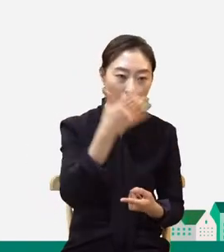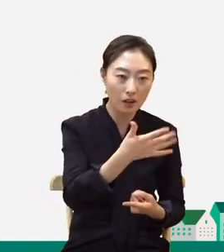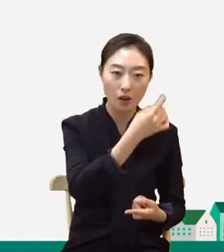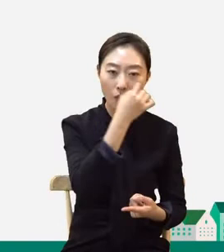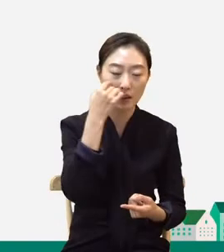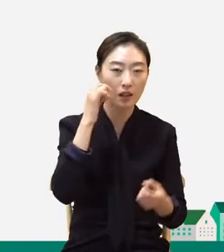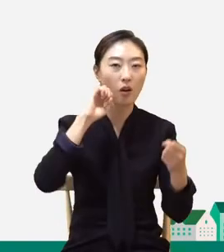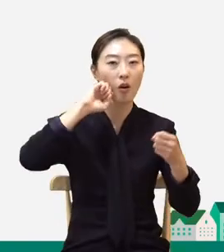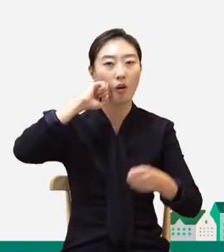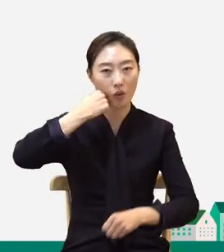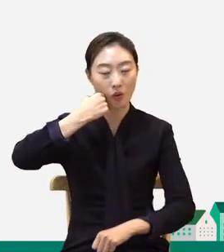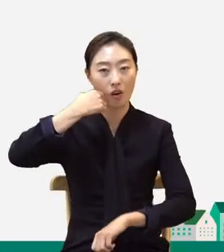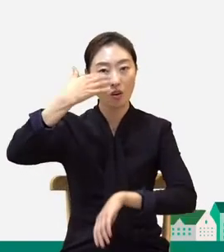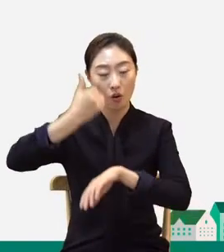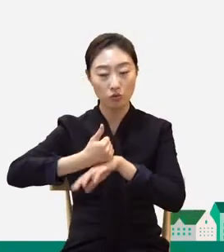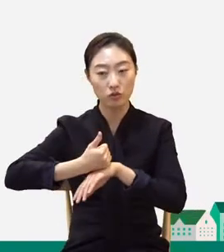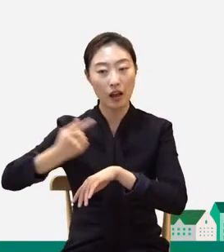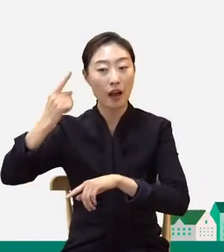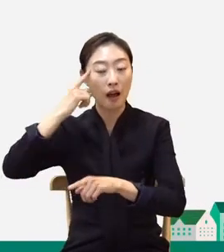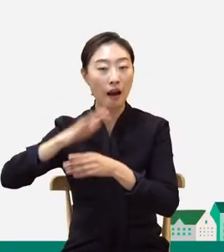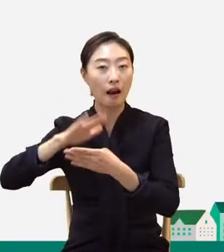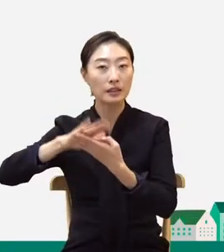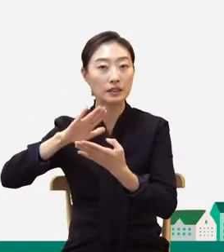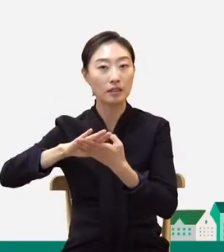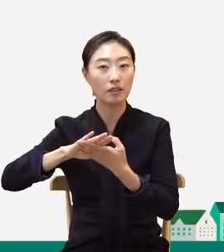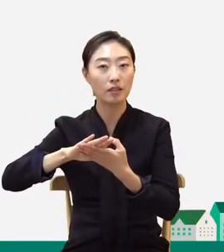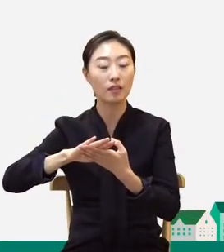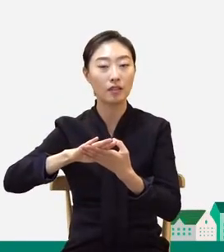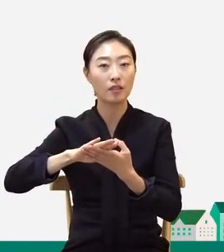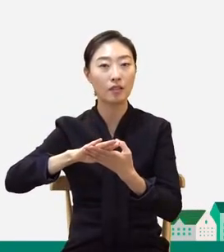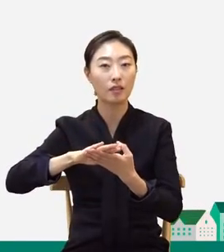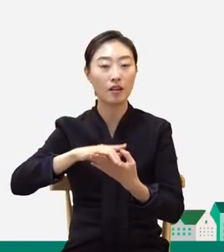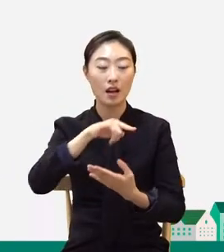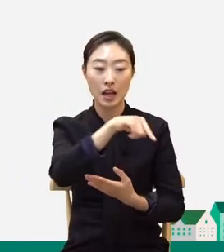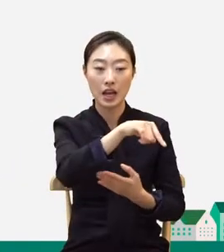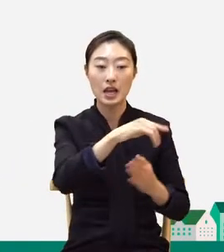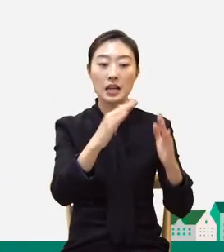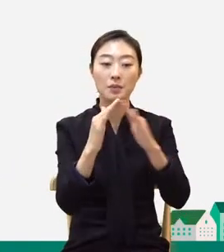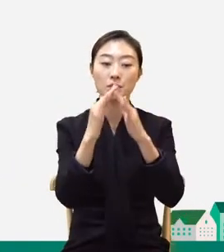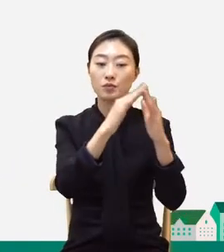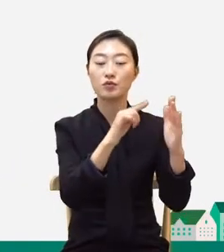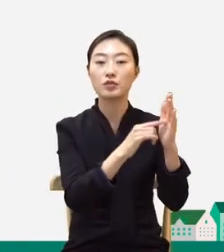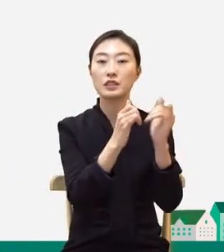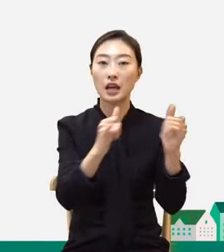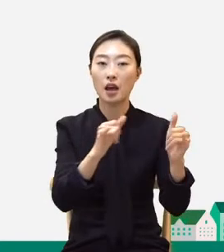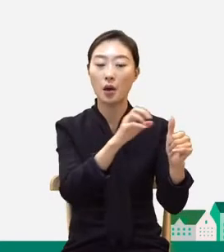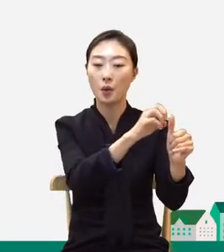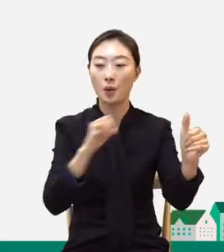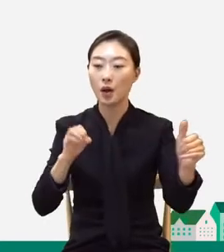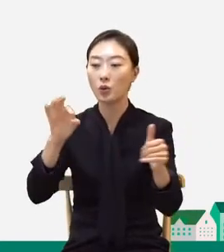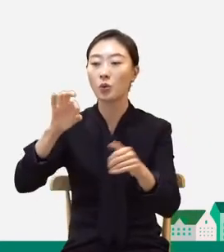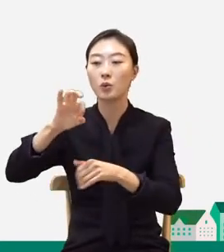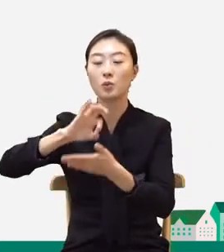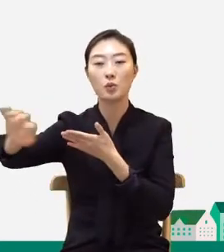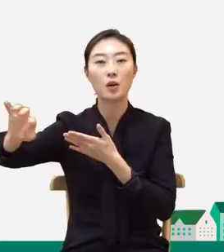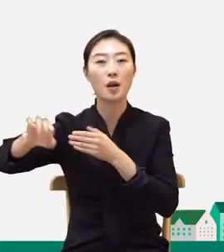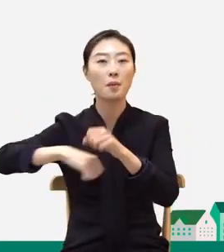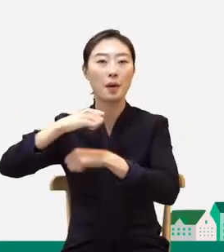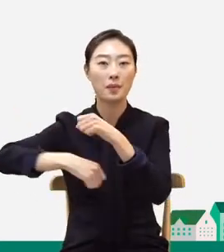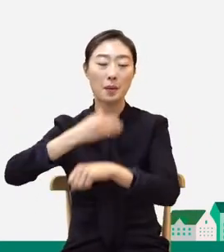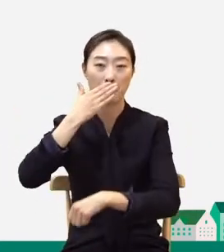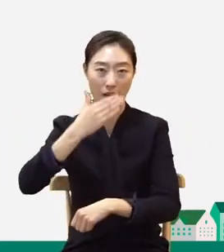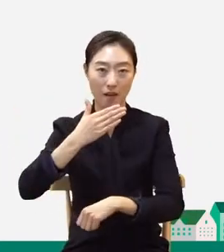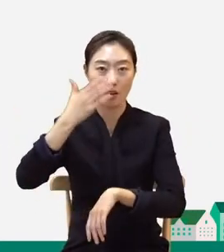어렵다는 부분으로 인해서 자의적으로 판단해서 입주자의 돈을 사용할 가능성이 사실 있을 수 있기 때문에